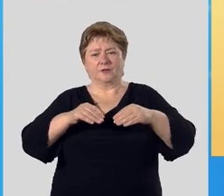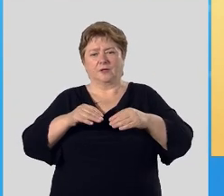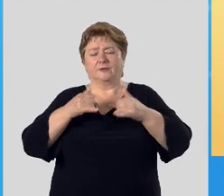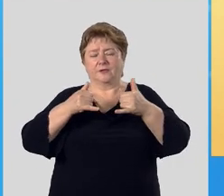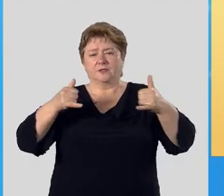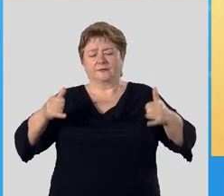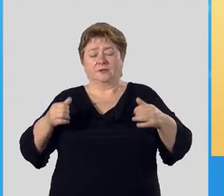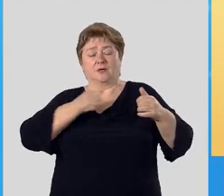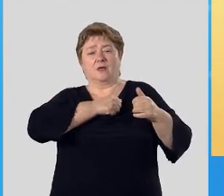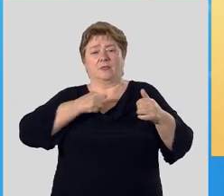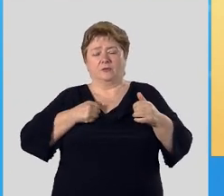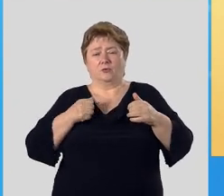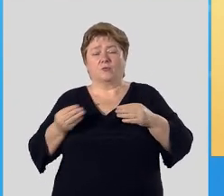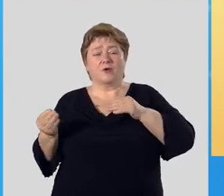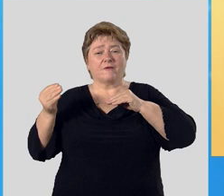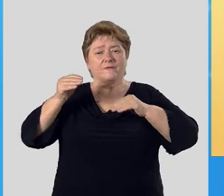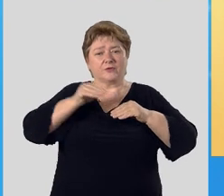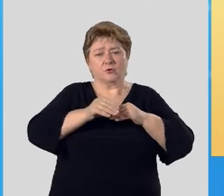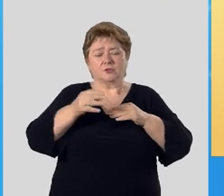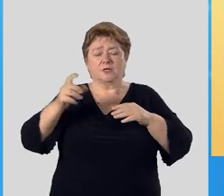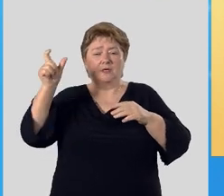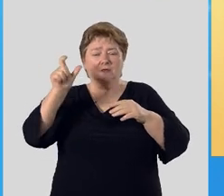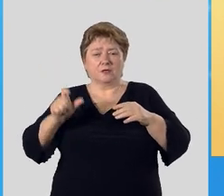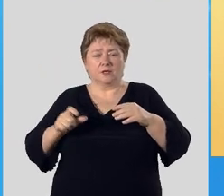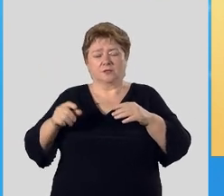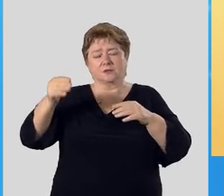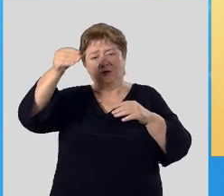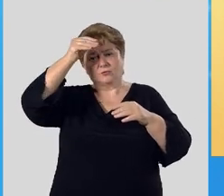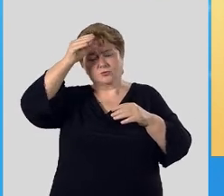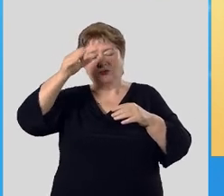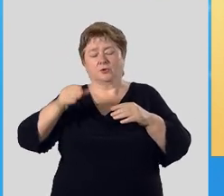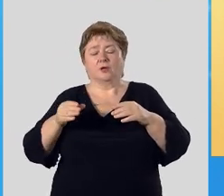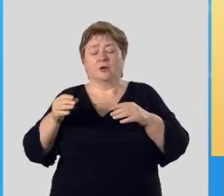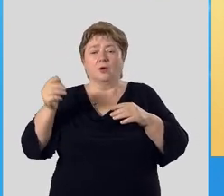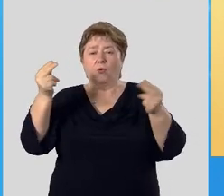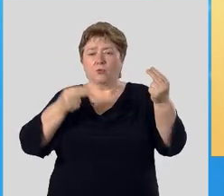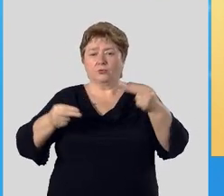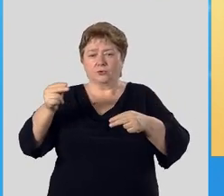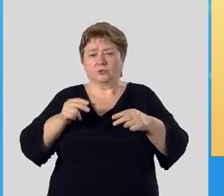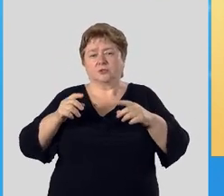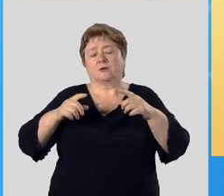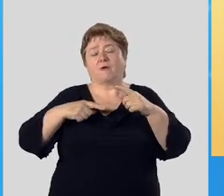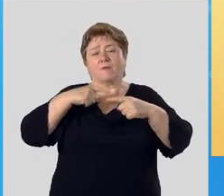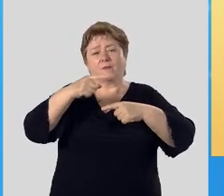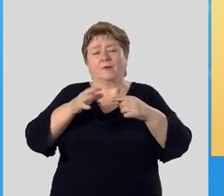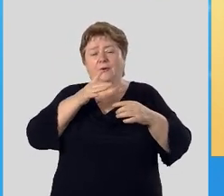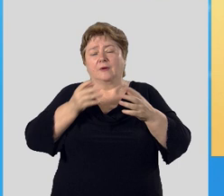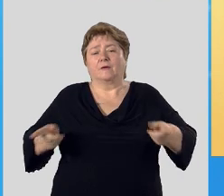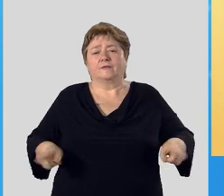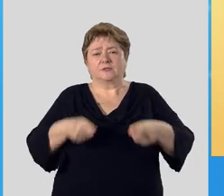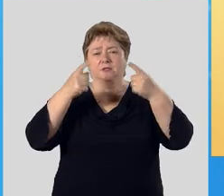развитие анатомией внес итальянский ученый и художник эпохи возрождения